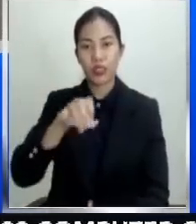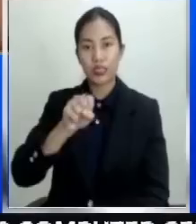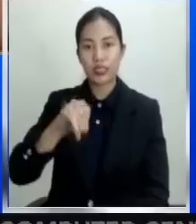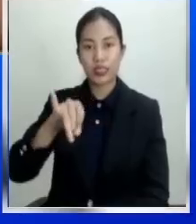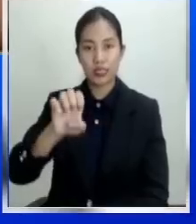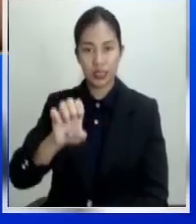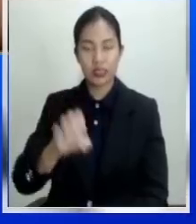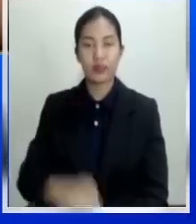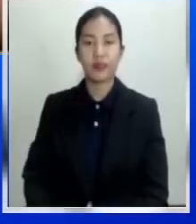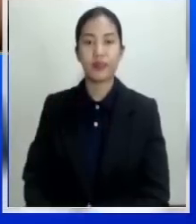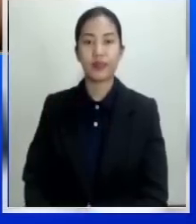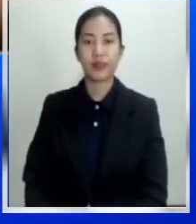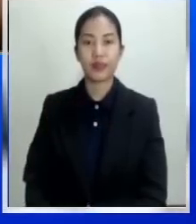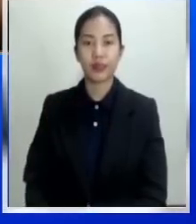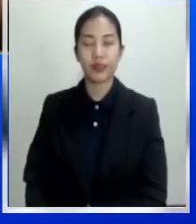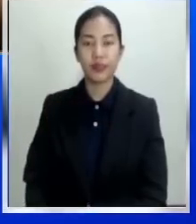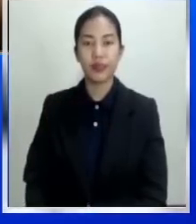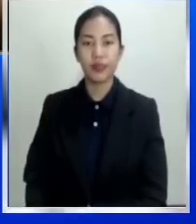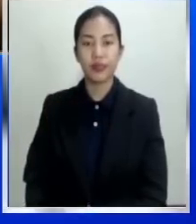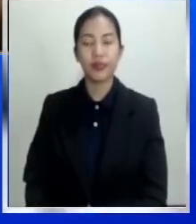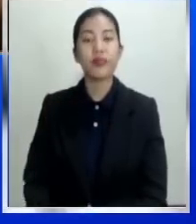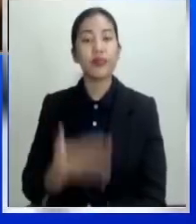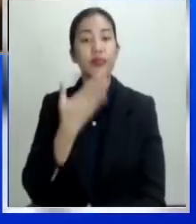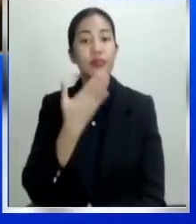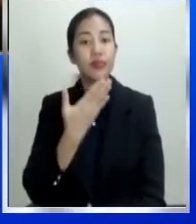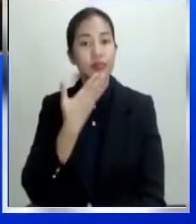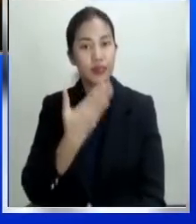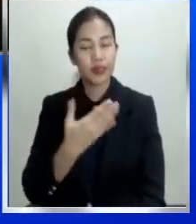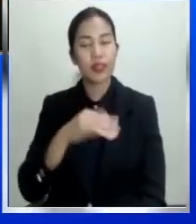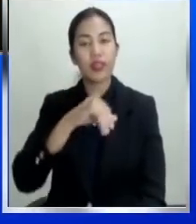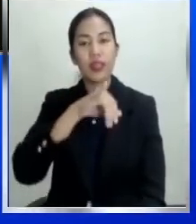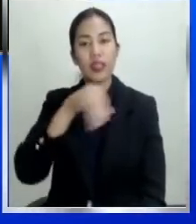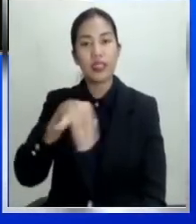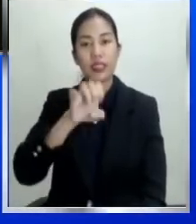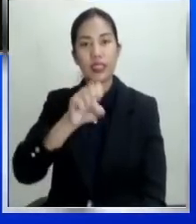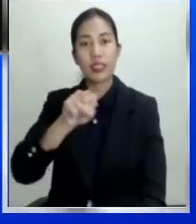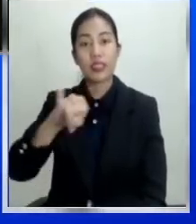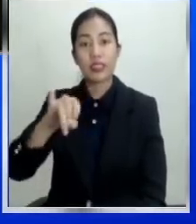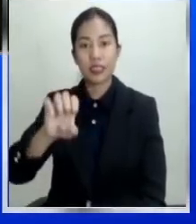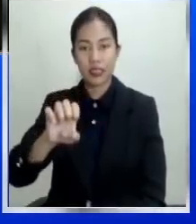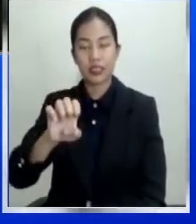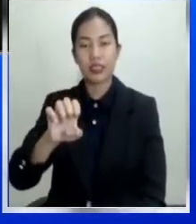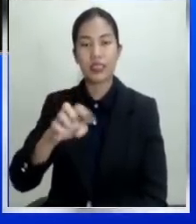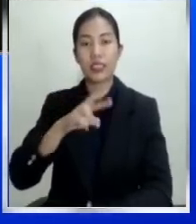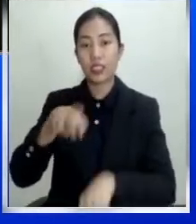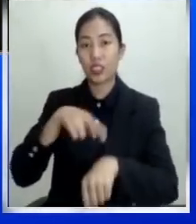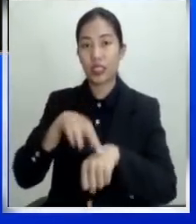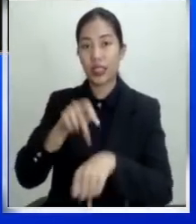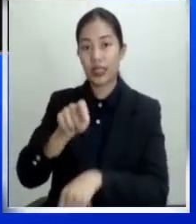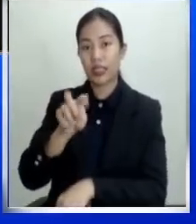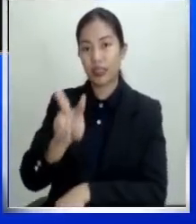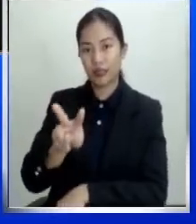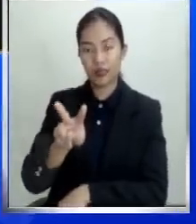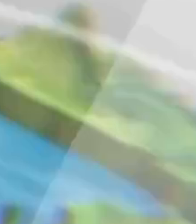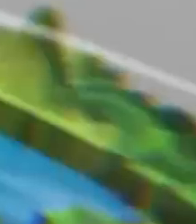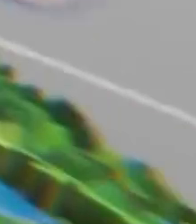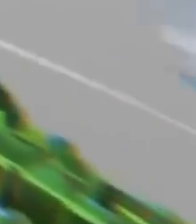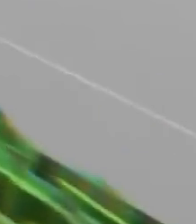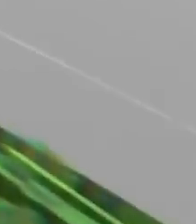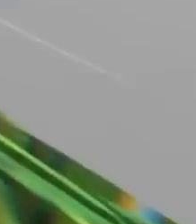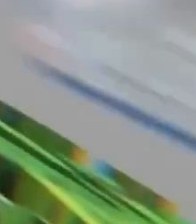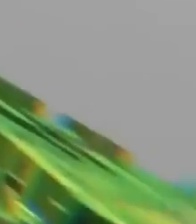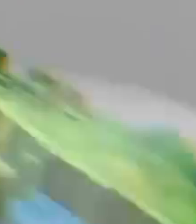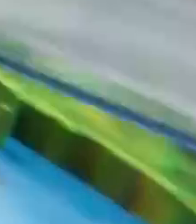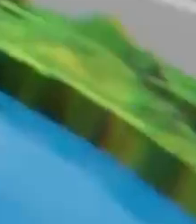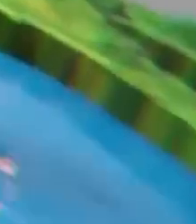oras. Maraming salamat sa iyo, Jesse Cruzat ng GMA Regional TV Balitang Bicolandia.